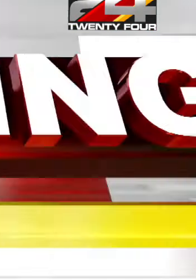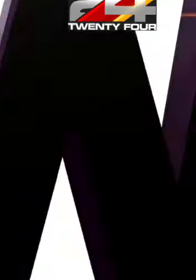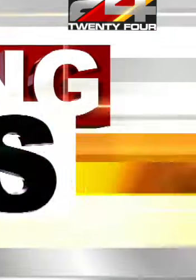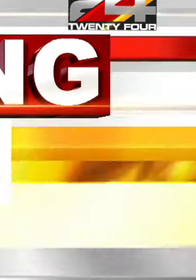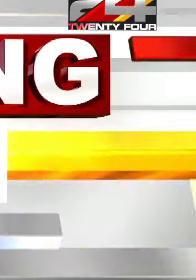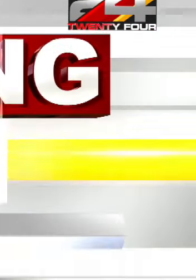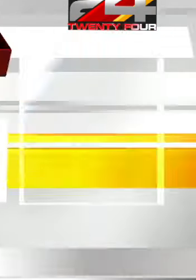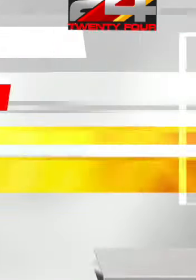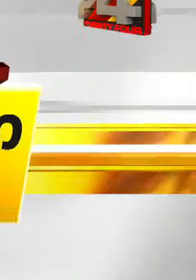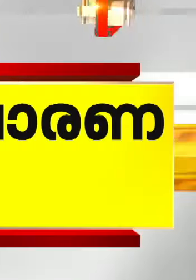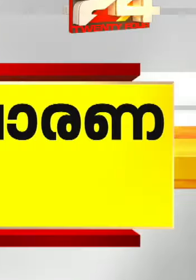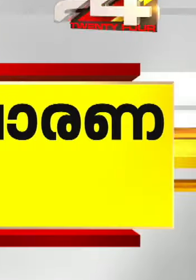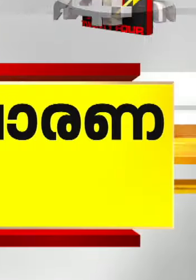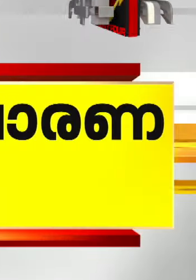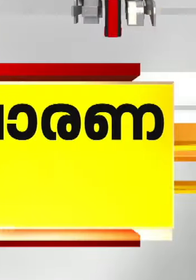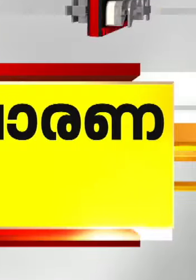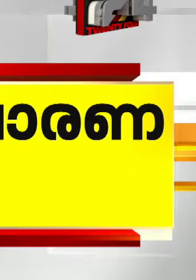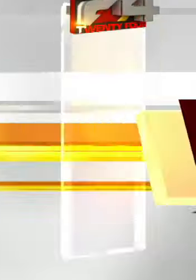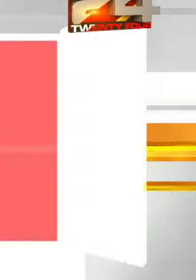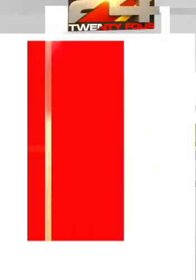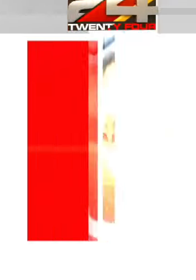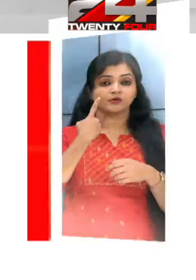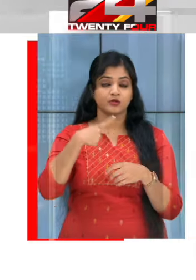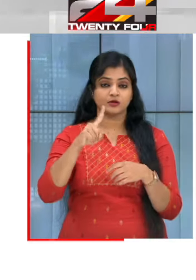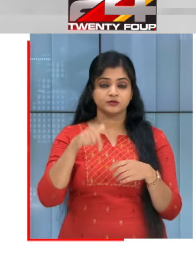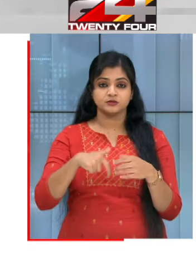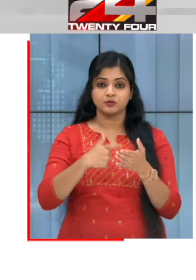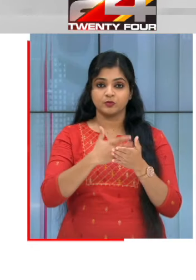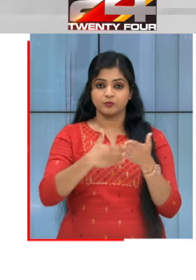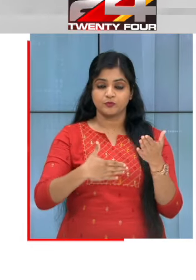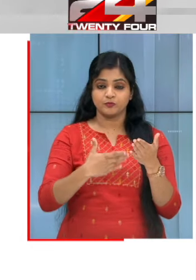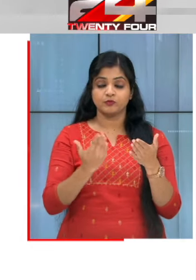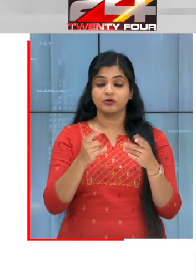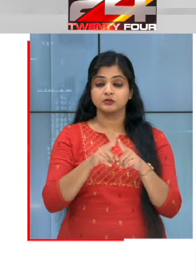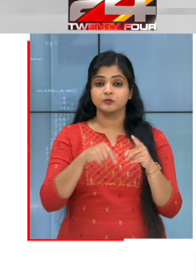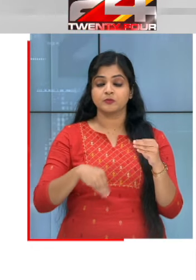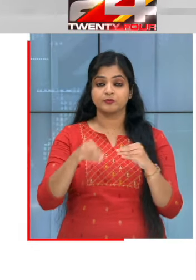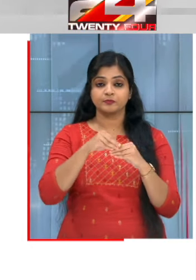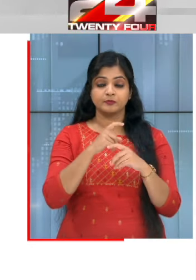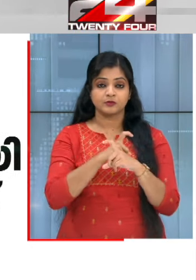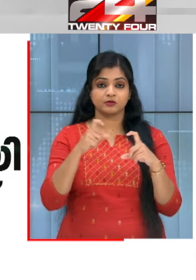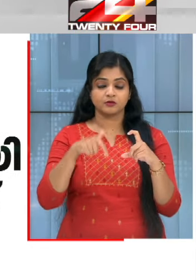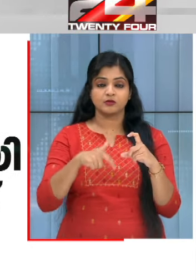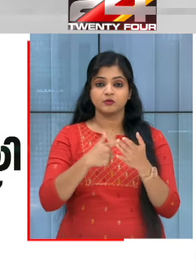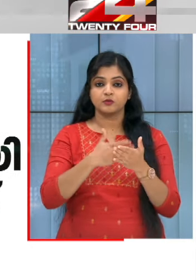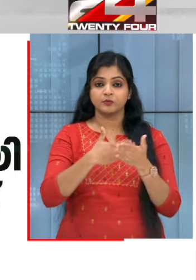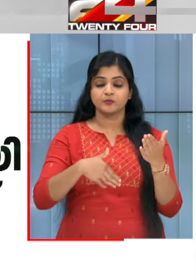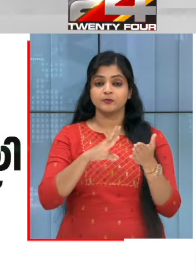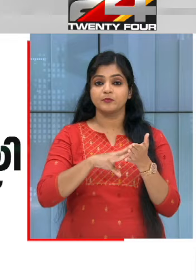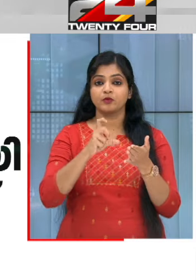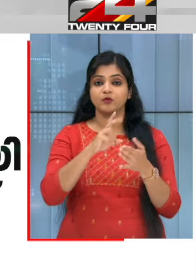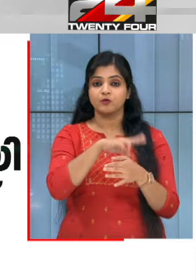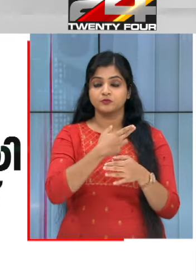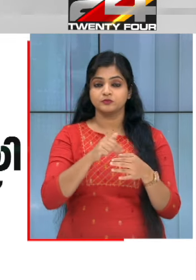ഗൂഗിൾ മനുഷ്യാവകാശ കമ്മീഷൻ റിപ്പോർട്ട് തേടിയത് പ്രകാരമാണ് ഈ സംഭവവുമായി ബന്ധപ്പെട്ട ഒരു വിശദമായ റിപ്പോർട്ട് മെഡിക്കൽ കോളേജ് ACP ഇന്ന്